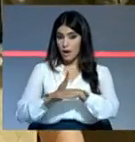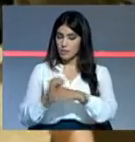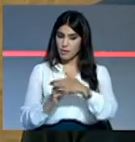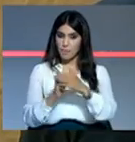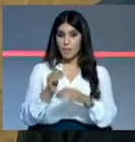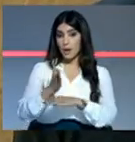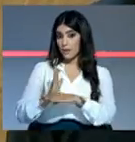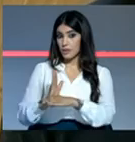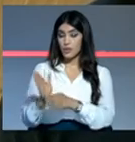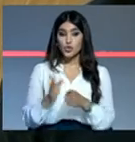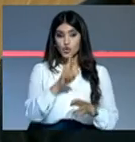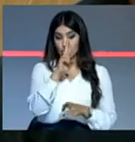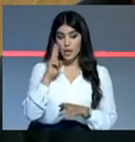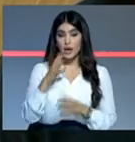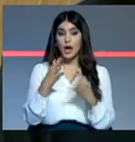تقدير